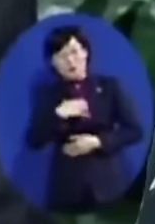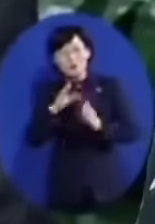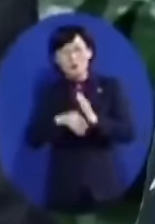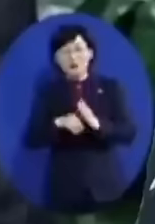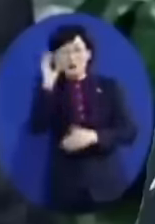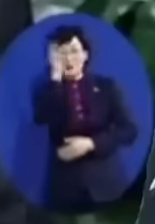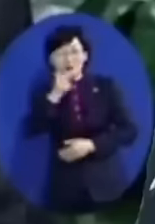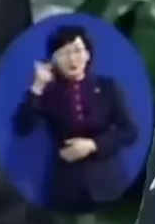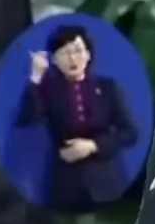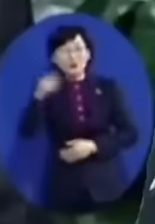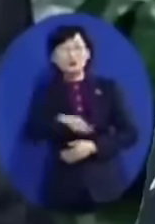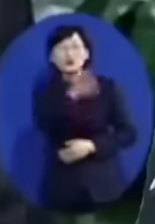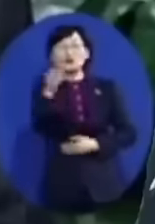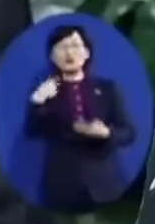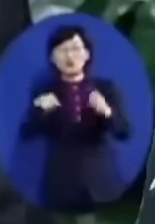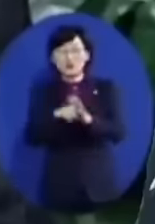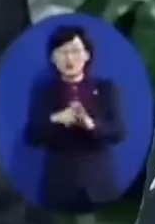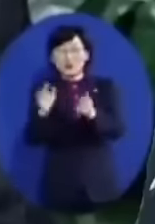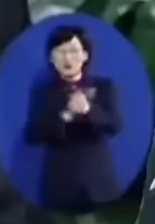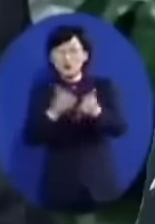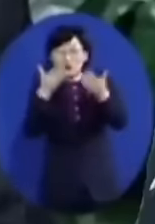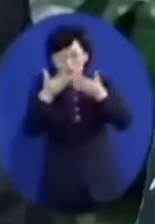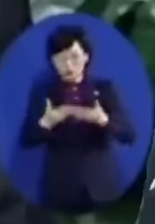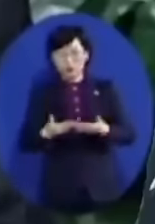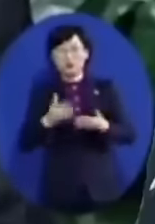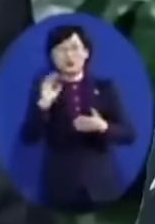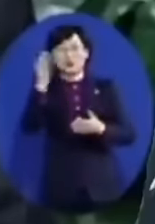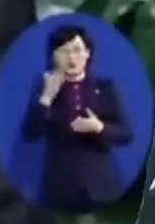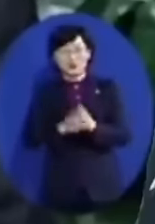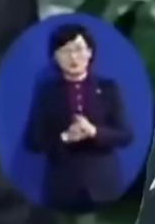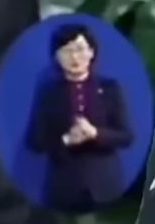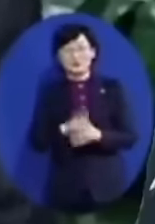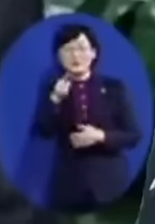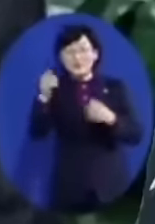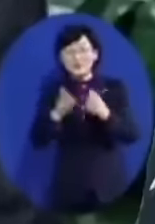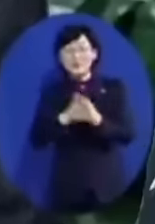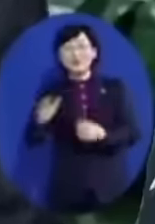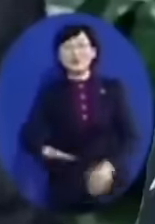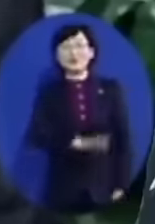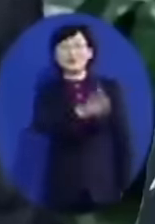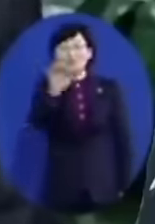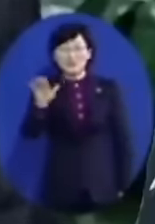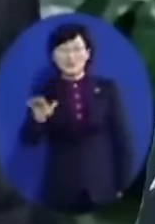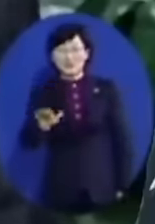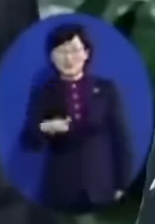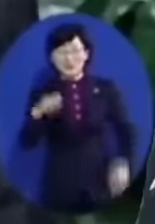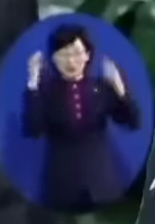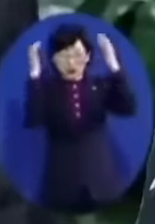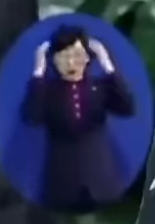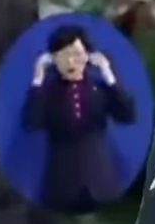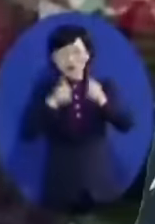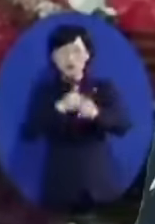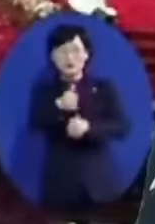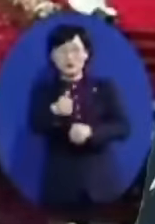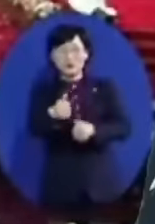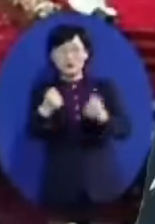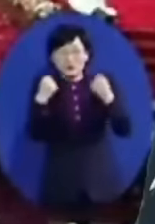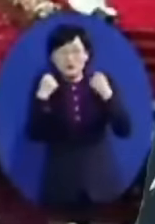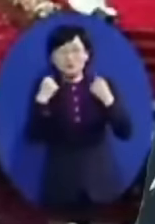성령이 우리를 위해서 위로의 역사를 베풀어 주시는 것입니다. 그래서 우리가 고난을 이길 수 있는